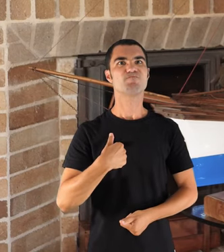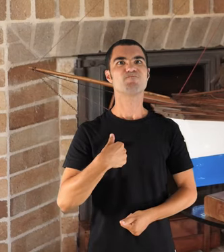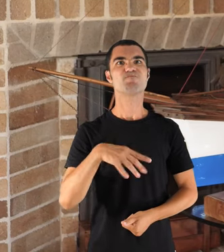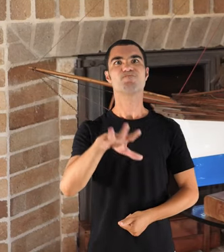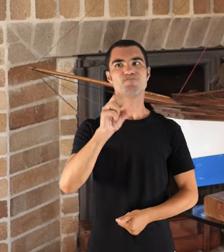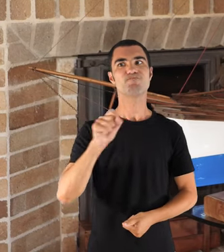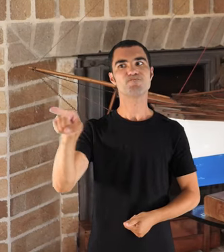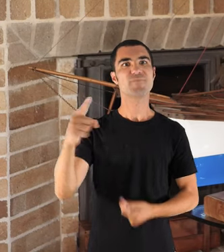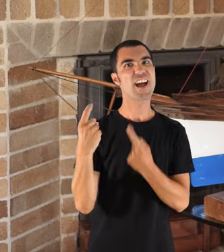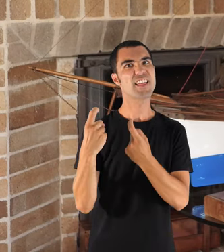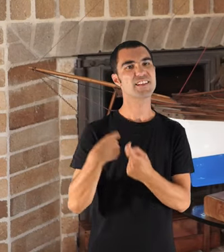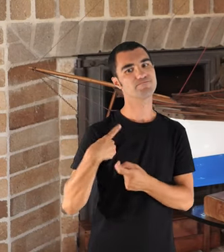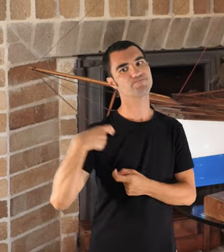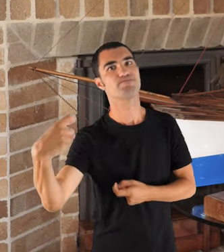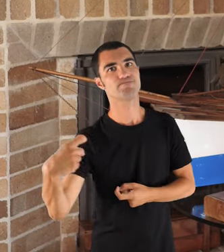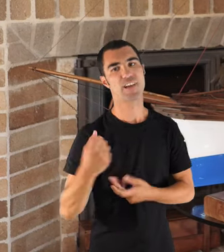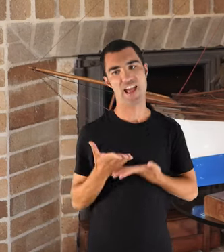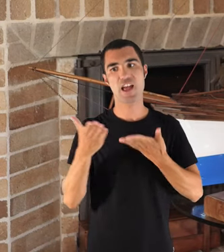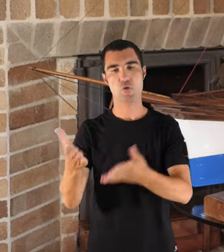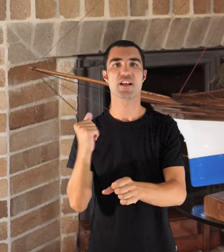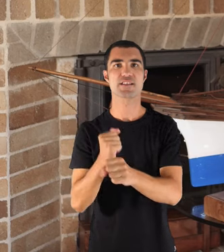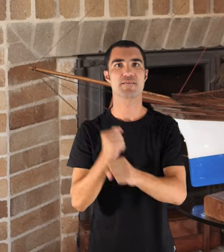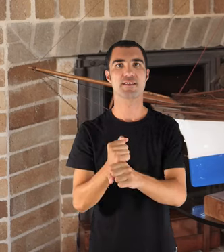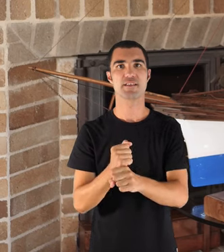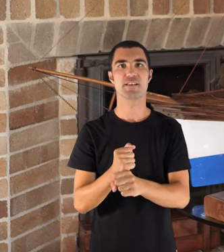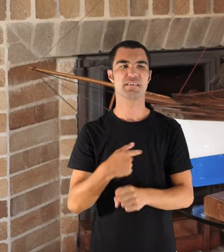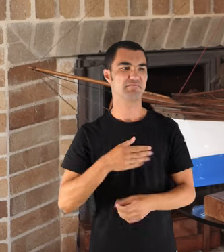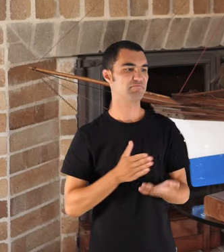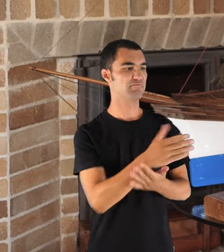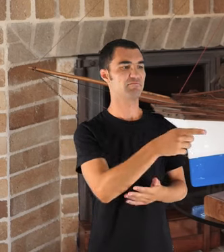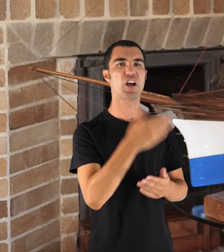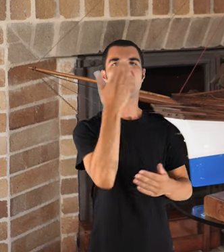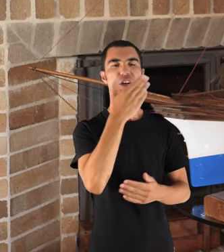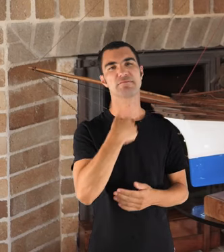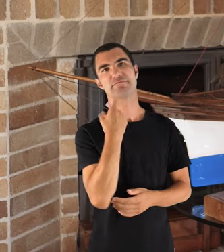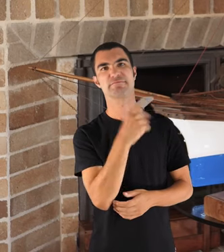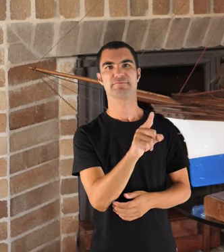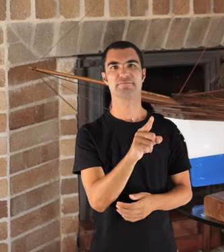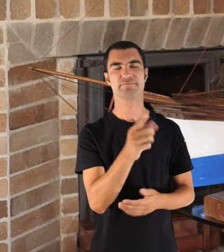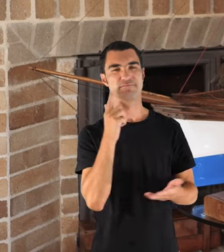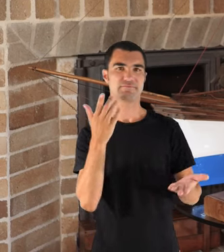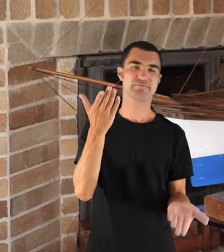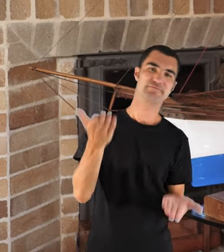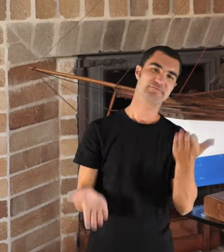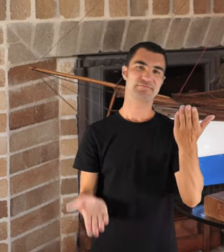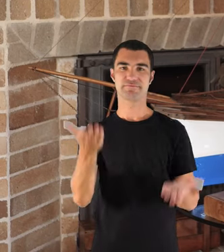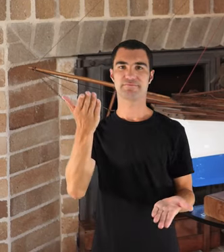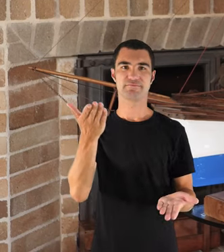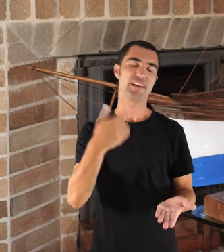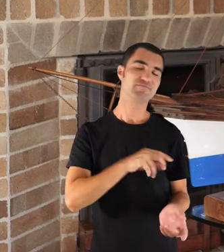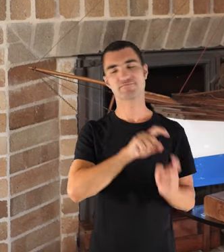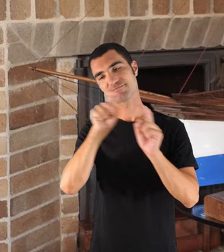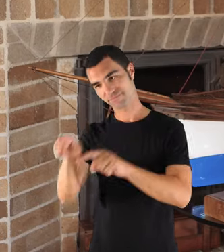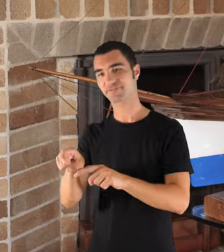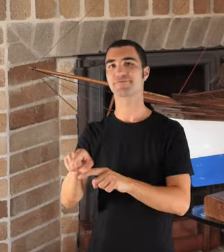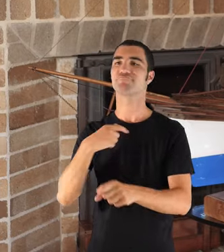que ell me necessitava més que jo per anar a aquesta escola. I ja vaig venir aquí, ja